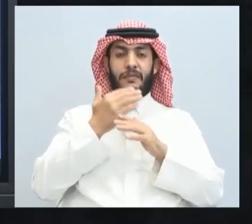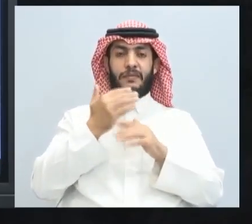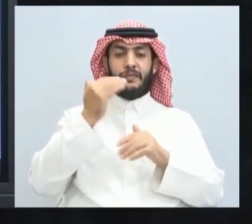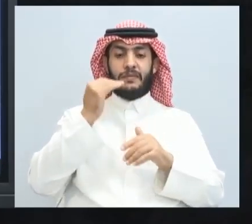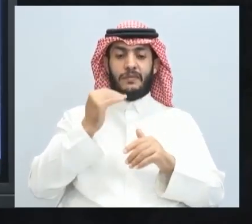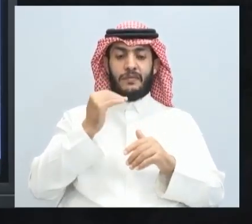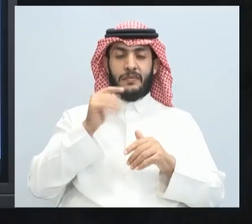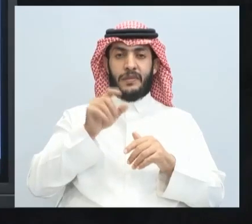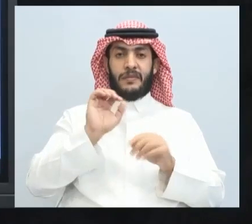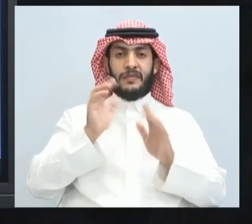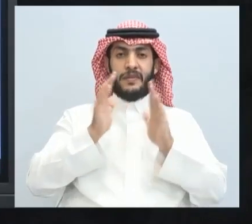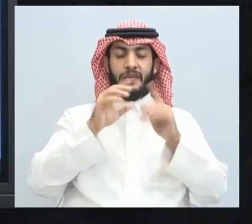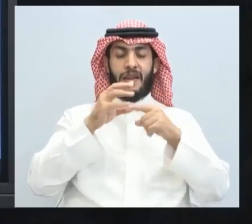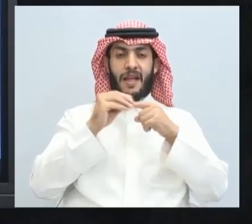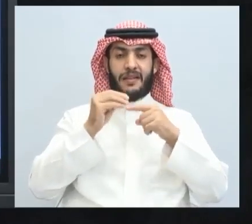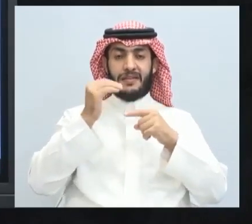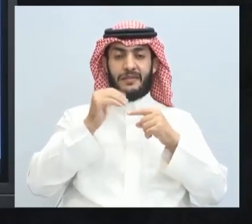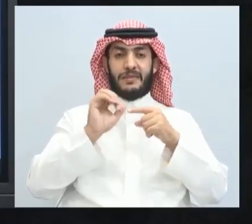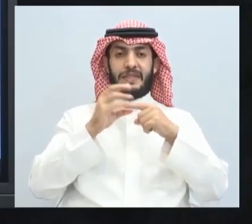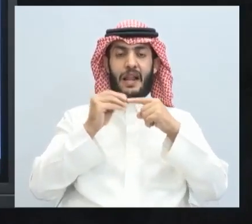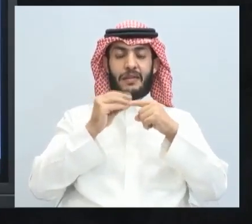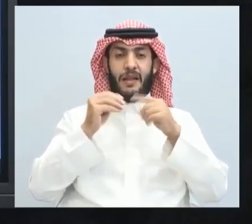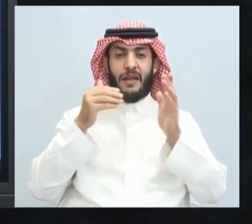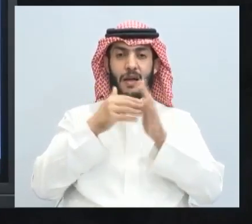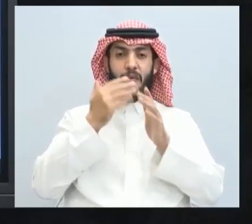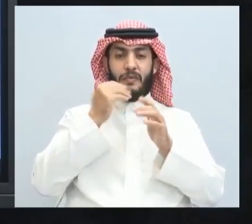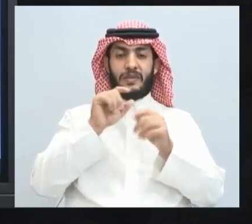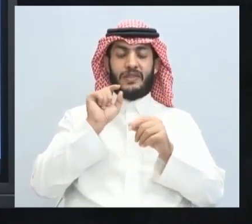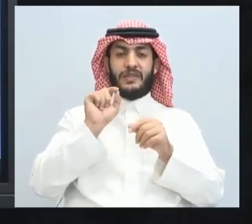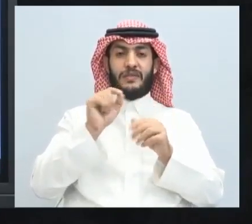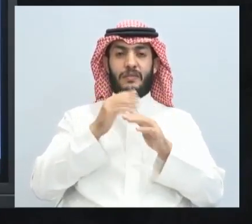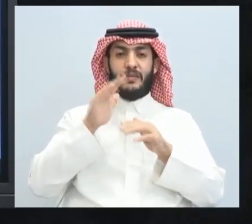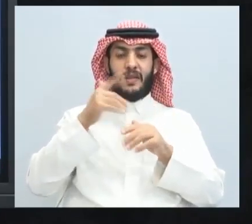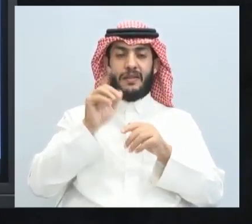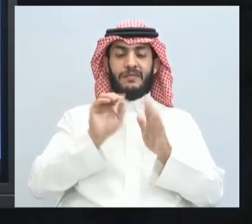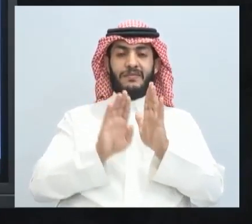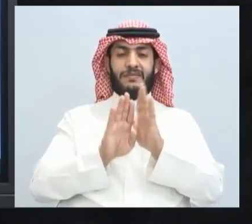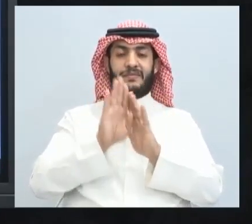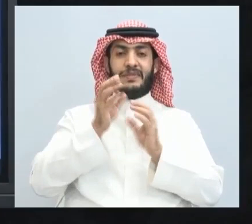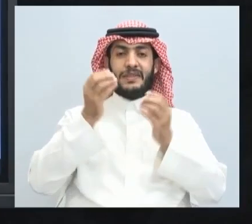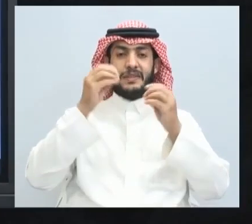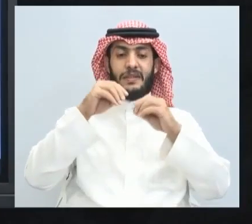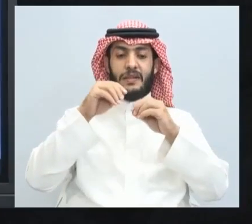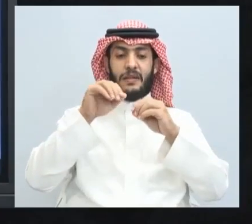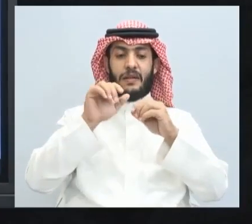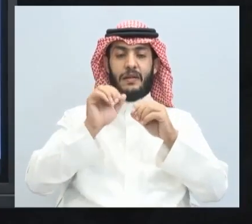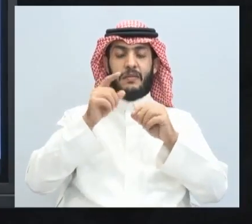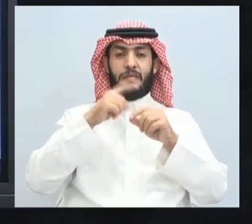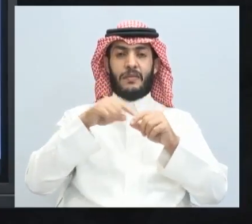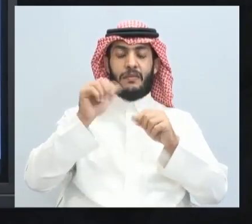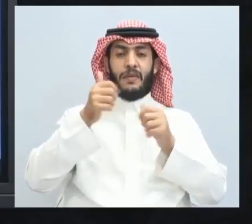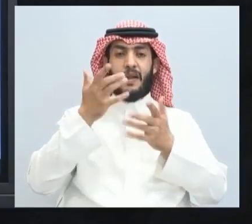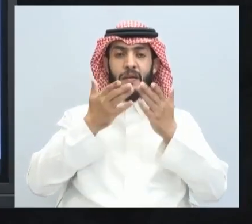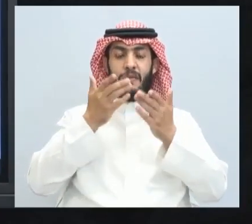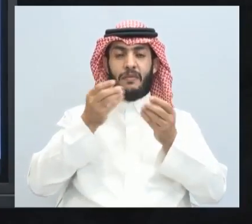دائما يكون عندهم فترات تناقص في البدايه من السالب ما لا نهايه الى الصفر ثم بعد ذلك يصبح تزايد وبالتالي راح تنشال لي